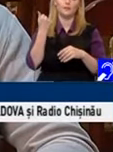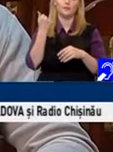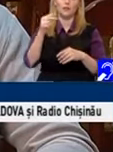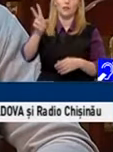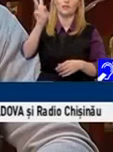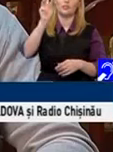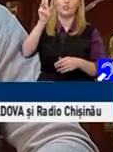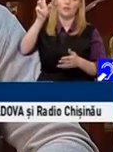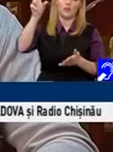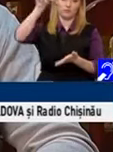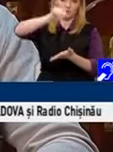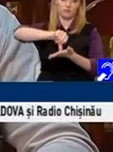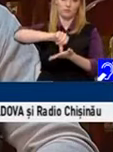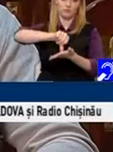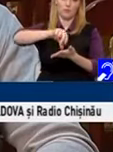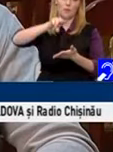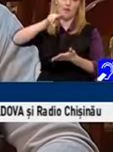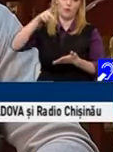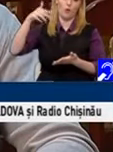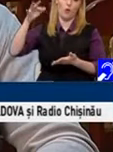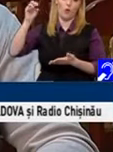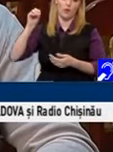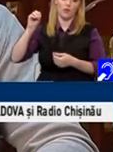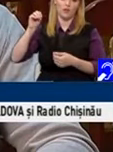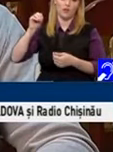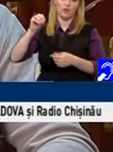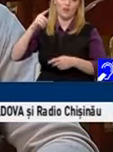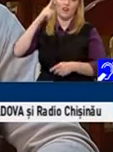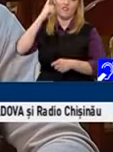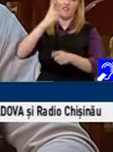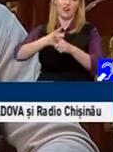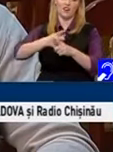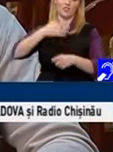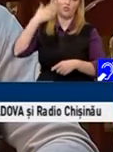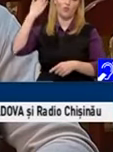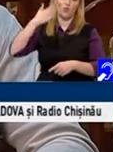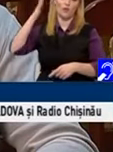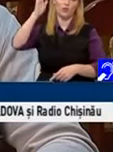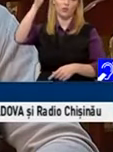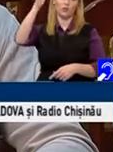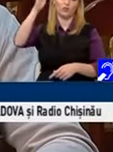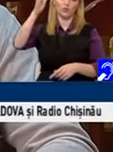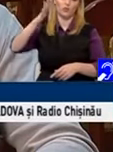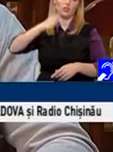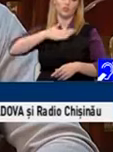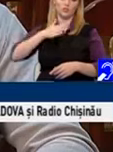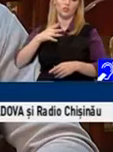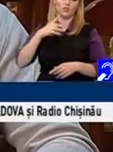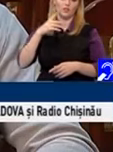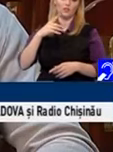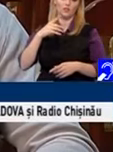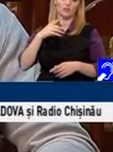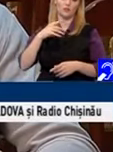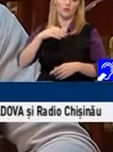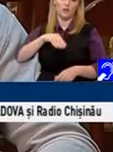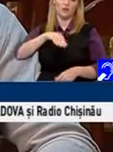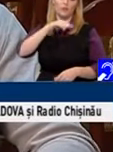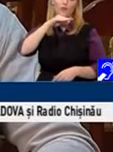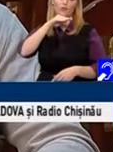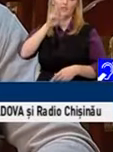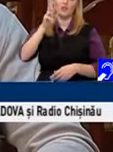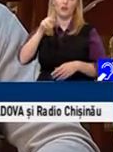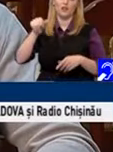lui Pavel Gore, lui Paul Gore, frați români, viitor luminător ai neamului, profesorii